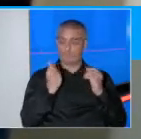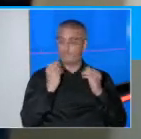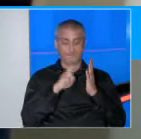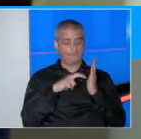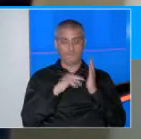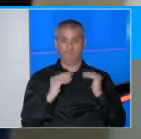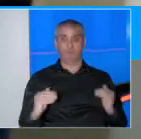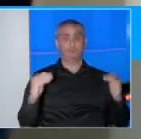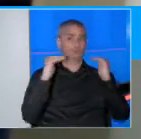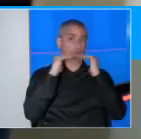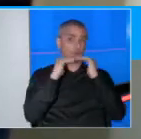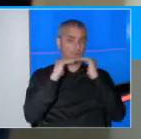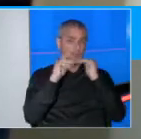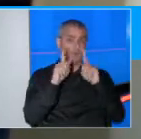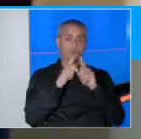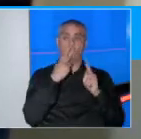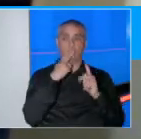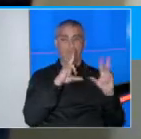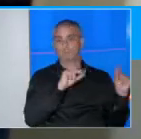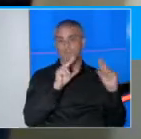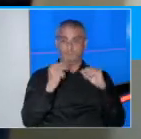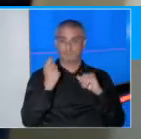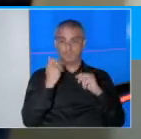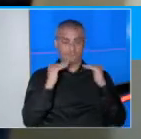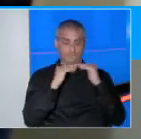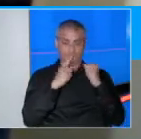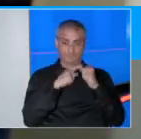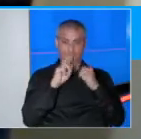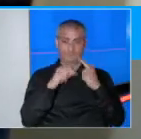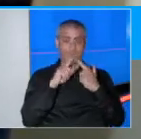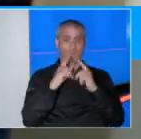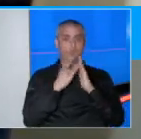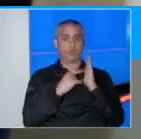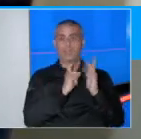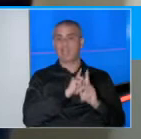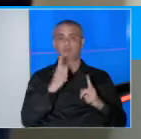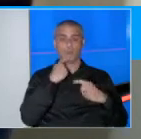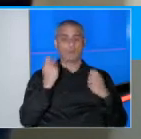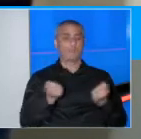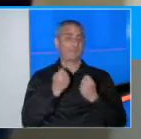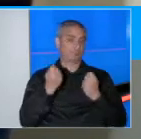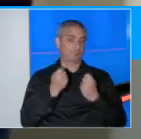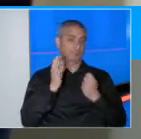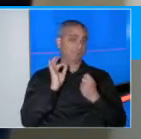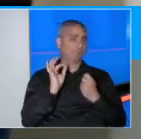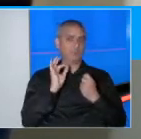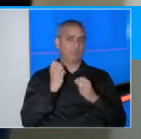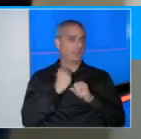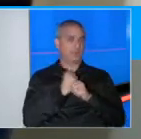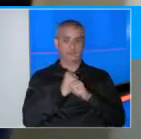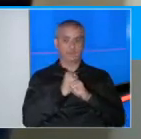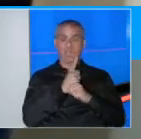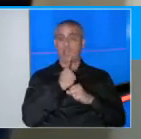של הטבק לגיגול הושווה למס של הסיגריות. שתיים, נכנס חוק איסור פרסום שבאמת הביא